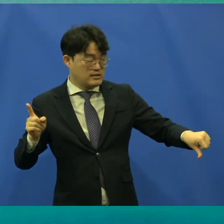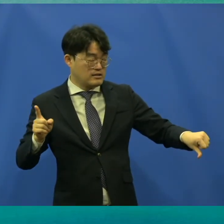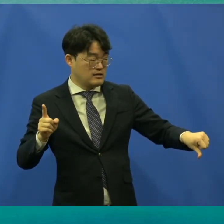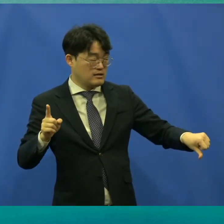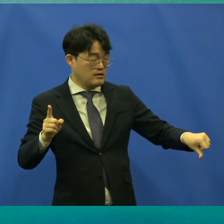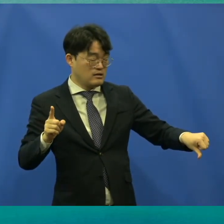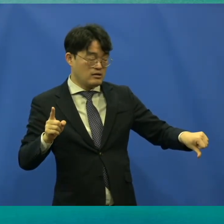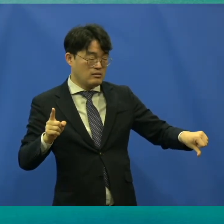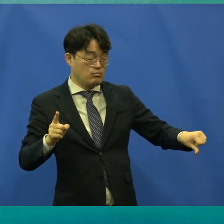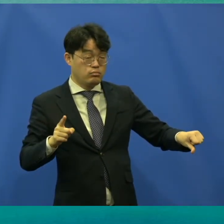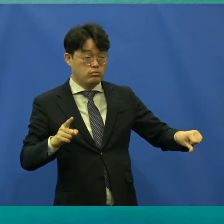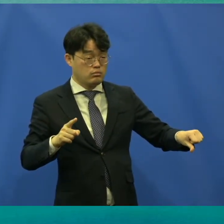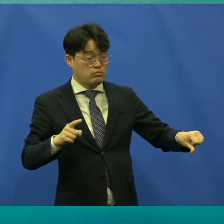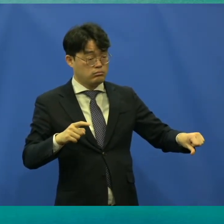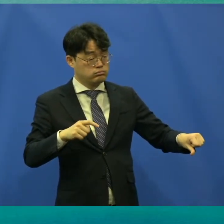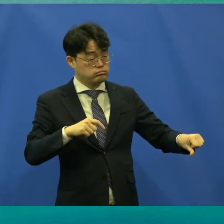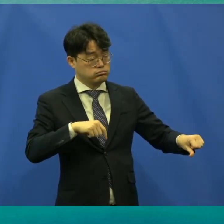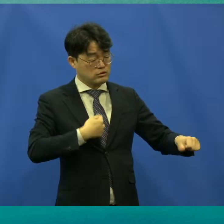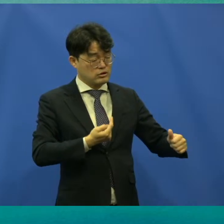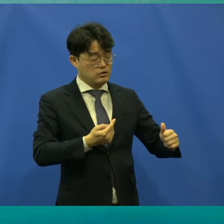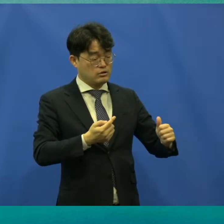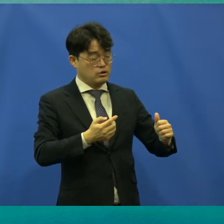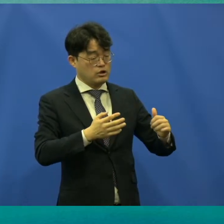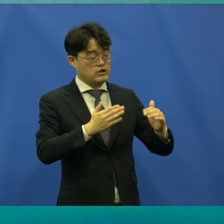이해가 안 되는 사랑을 베푸는 거죠.